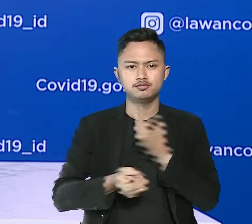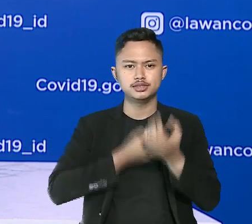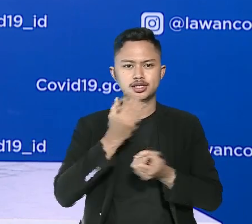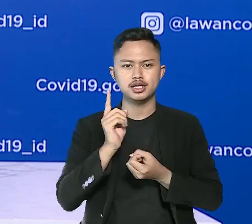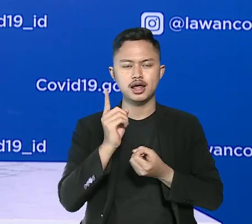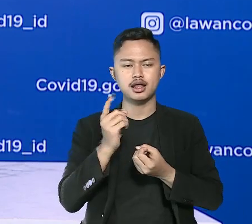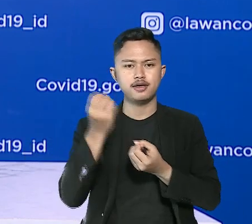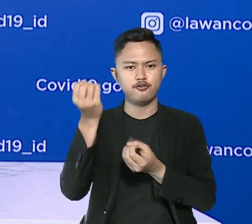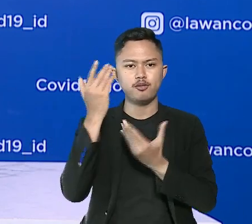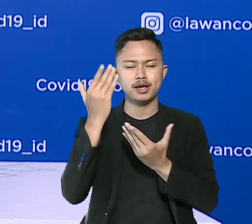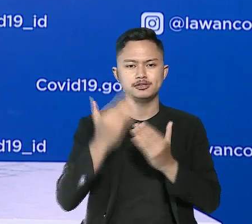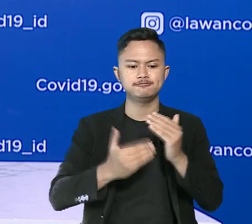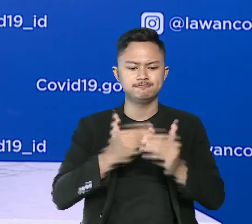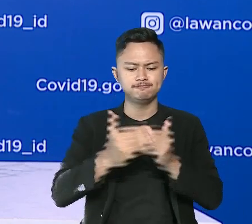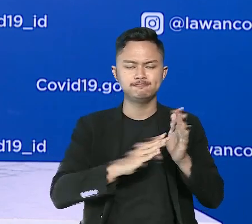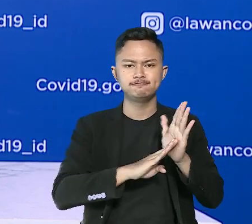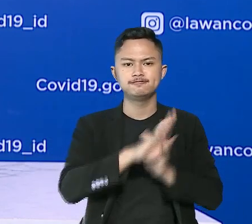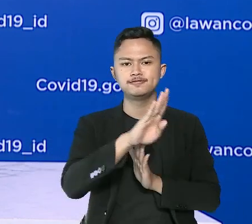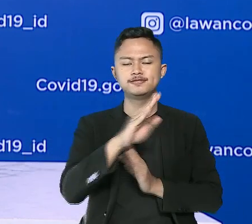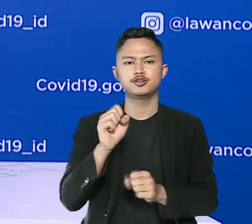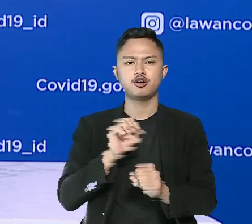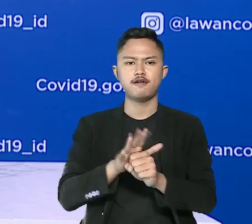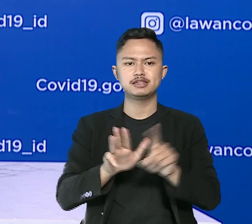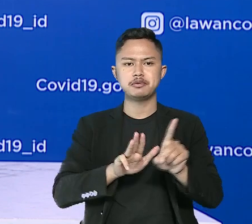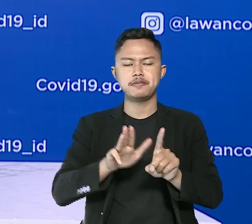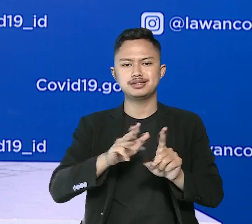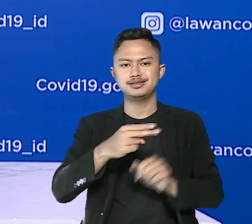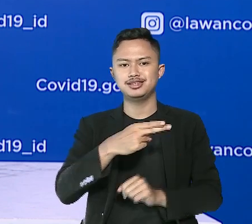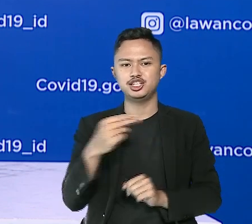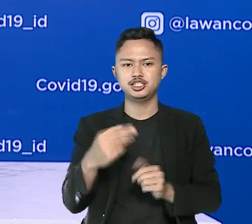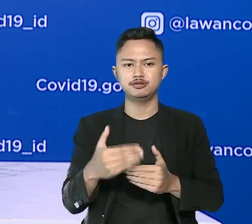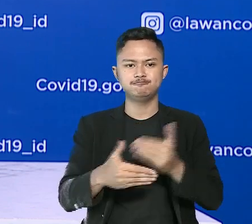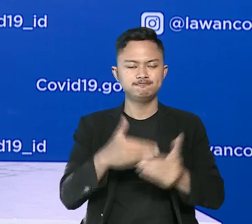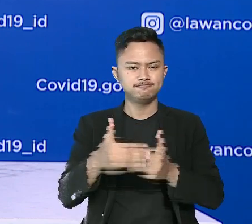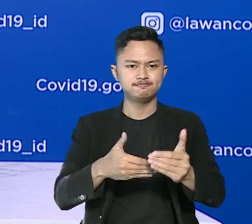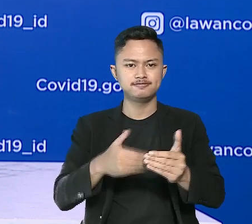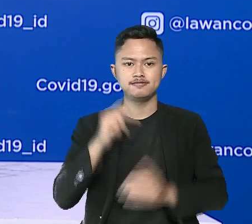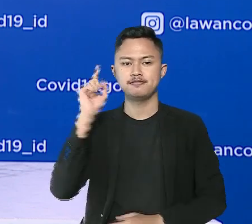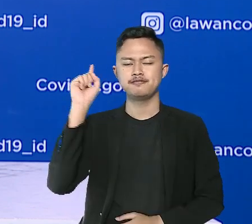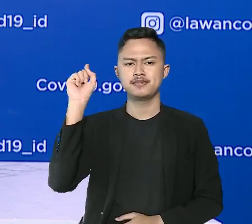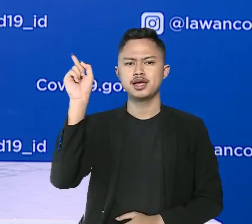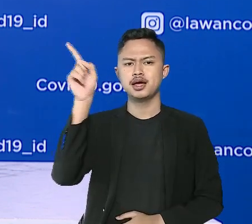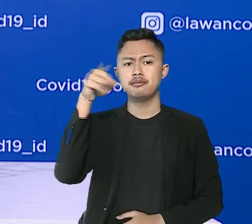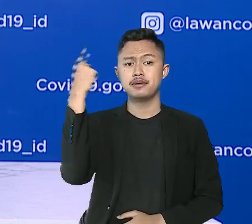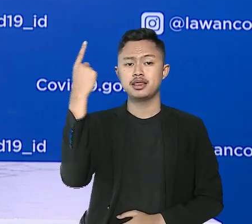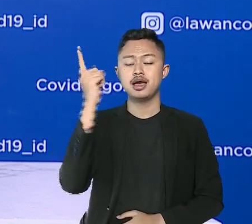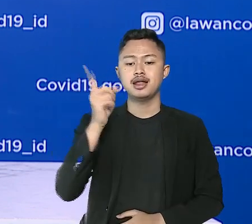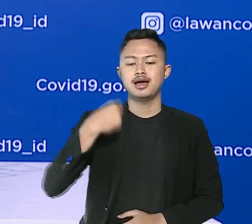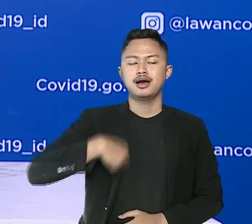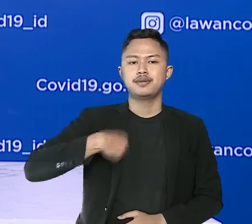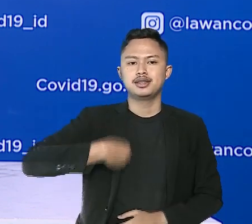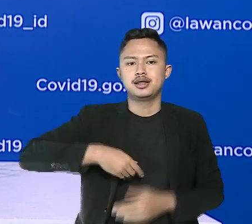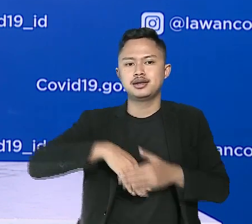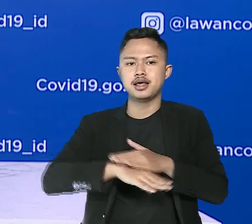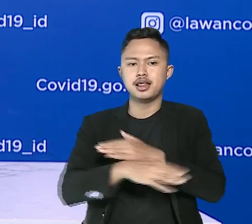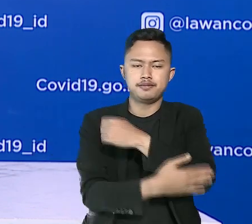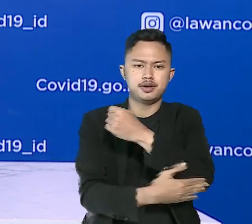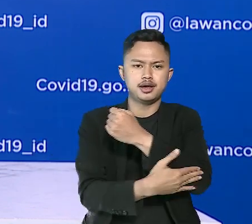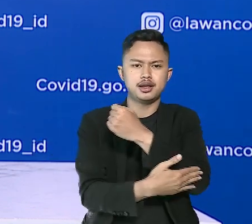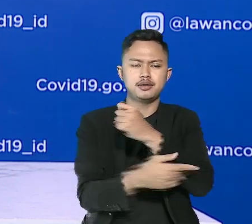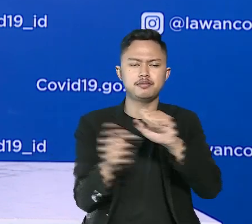menyampaikan perkembangan penanganan COVID-19 di Indonesia. Pemerintah melalui Kementerian Dalam Negeri